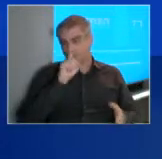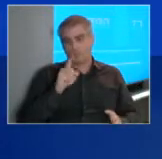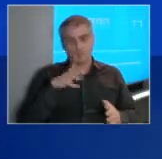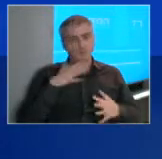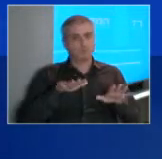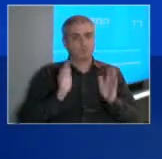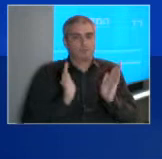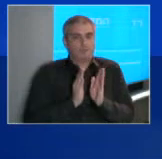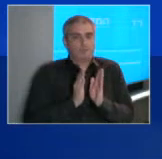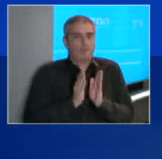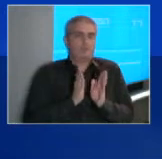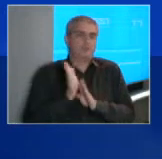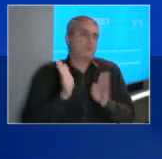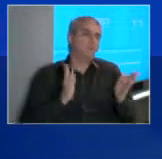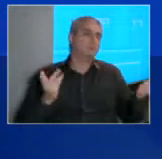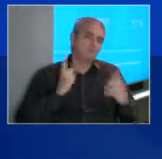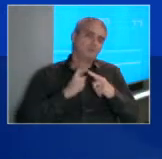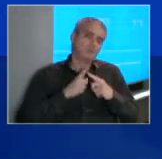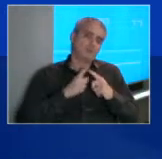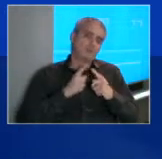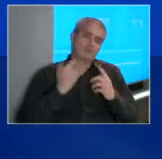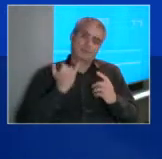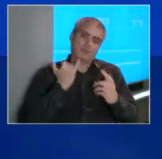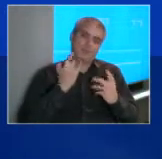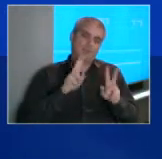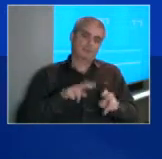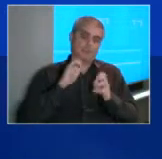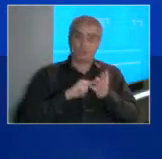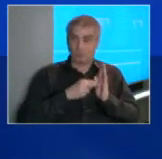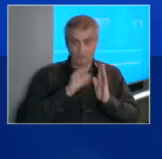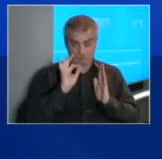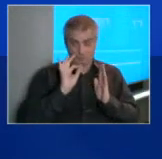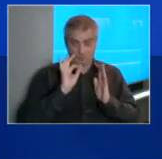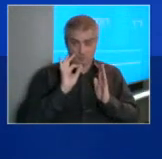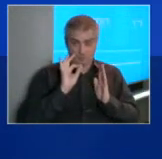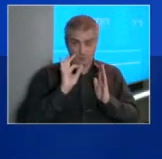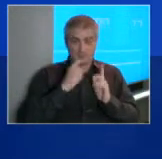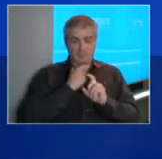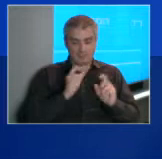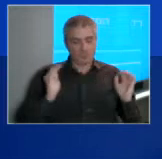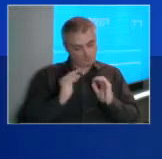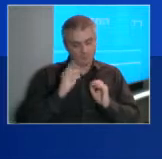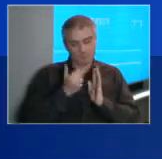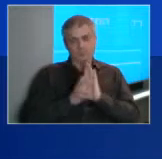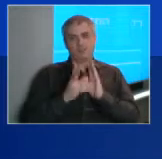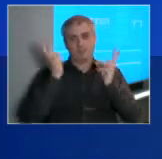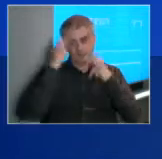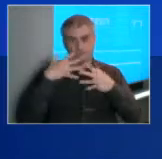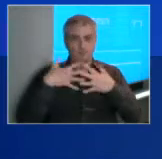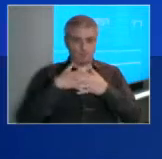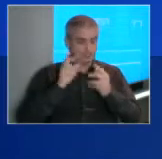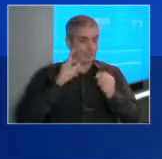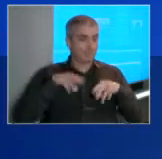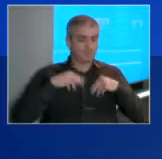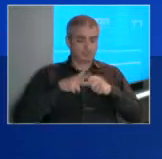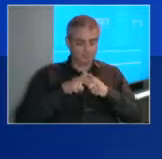תהיה ממשלה צרה לאיזשהו כיוון. זה בדיוק המקום לבדרך כלל סחטנות פוליטית. כדי שהגרון הזה יתכנס, צריך לוותר על הסכמים קואליציוניים, צריך